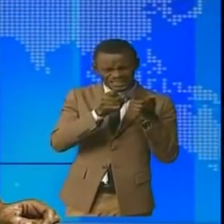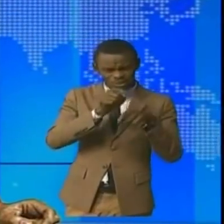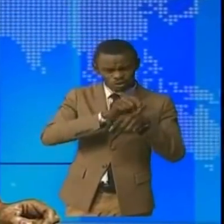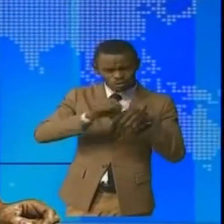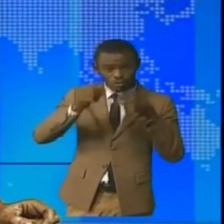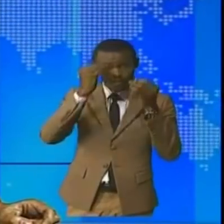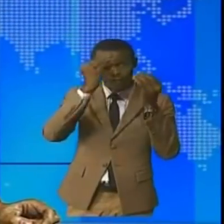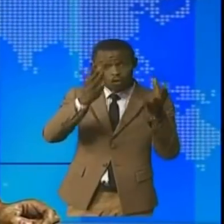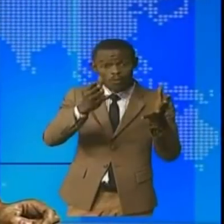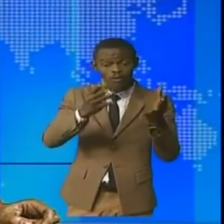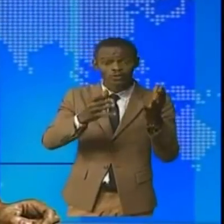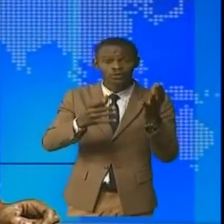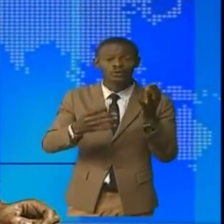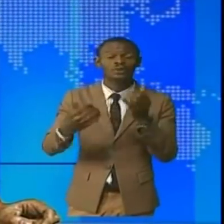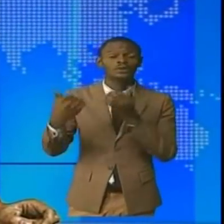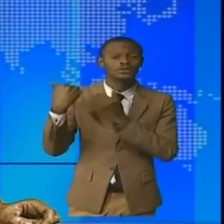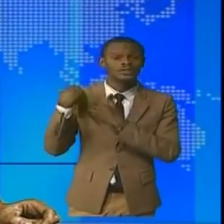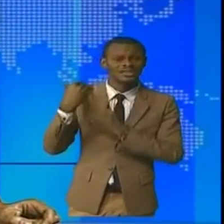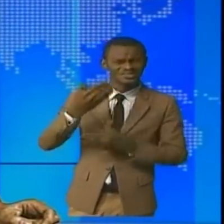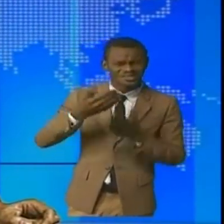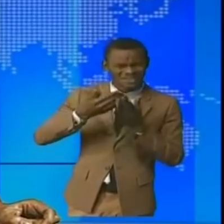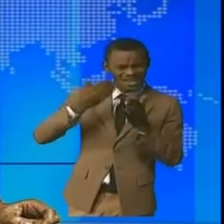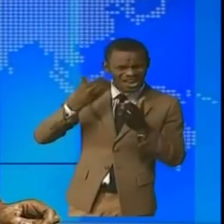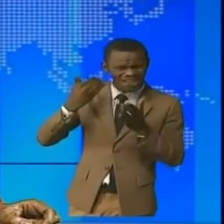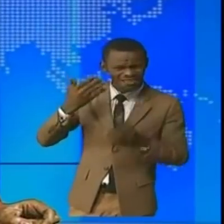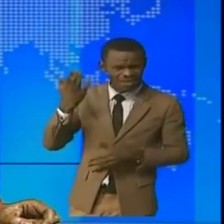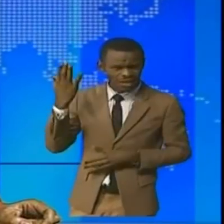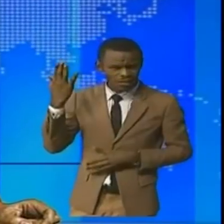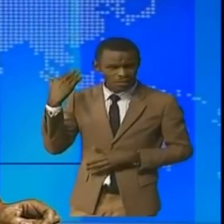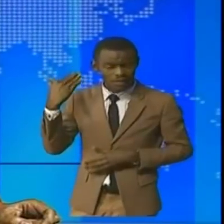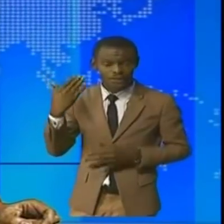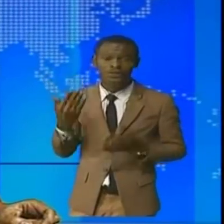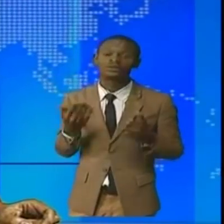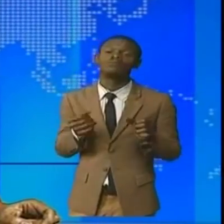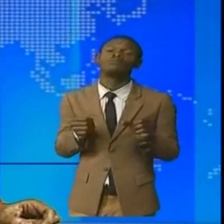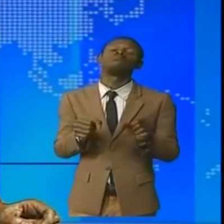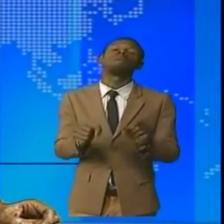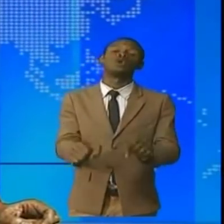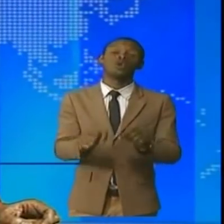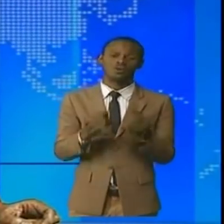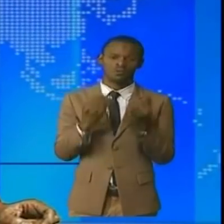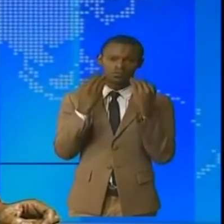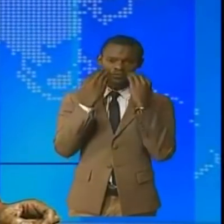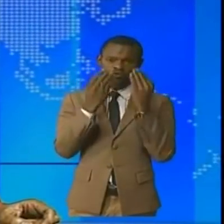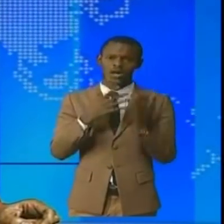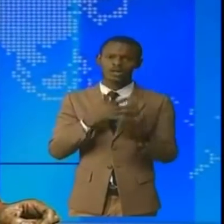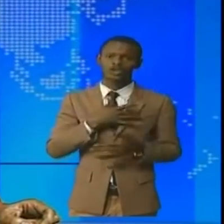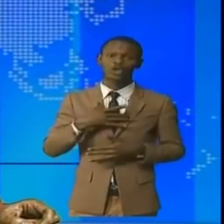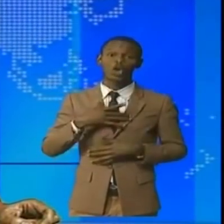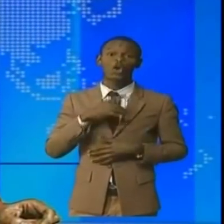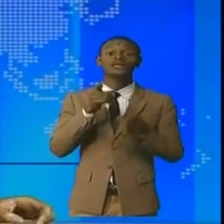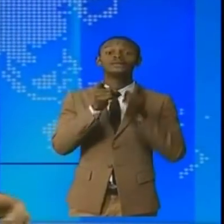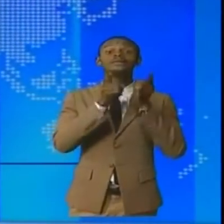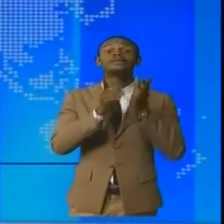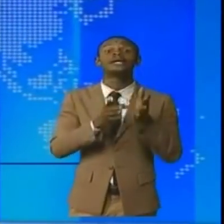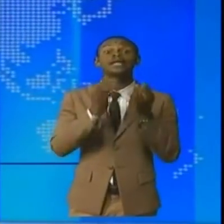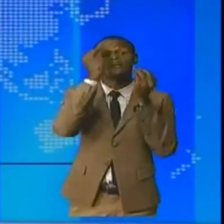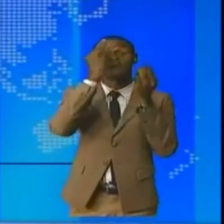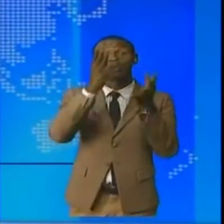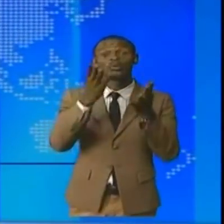de Guillaume Sylvestre Kukumamengi Panji. Nous lui rendons hommage dans ses reportages depuis Rombouyou